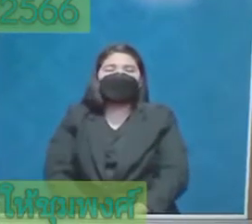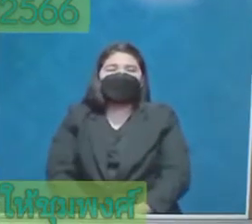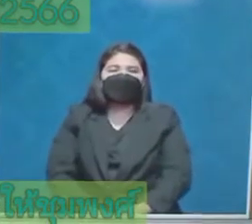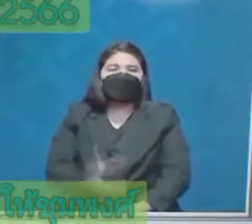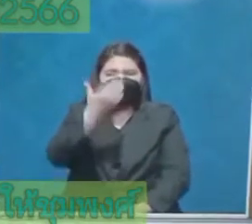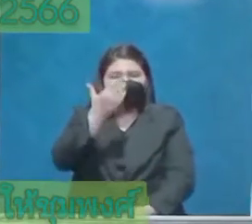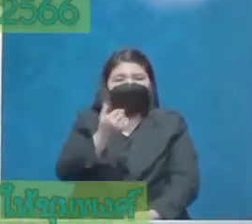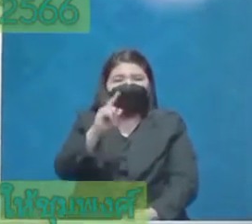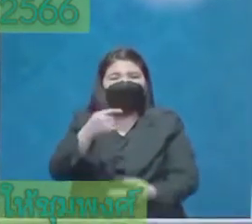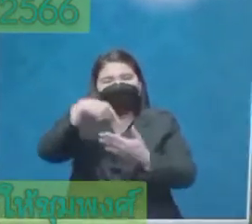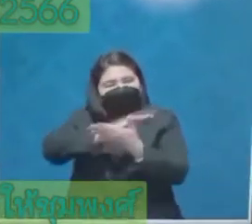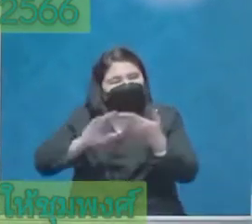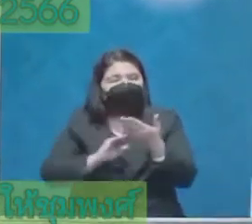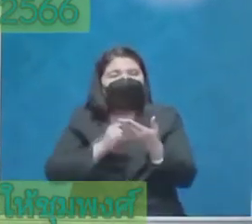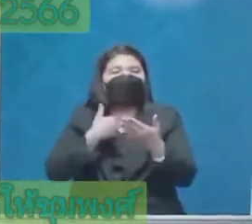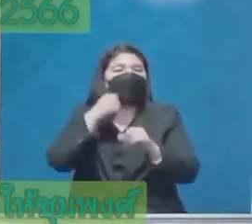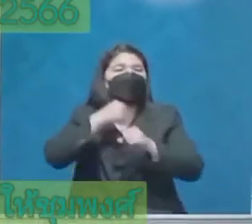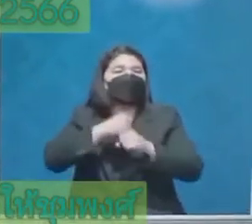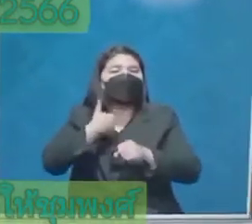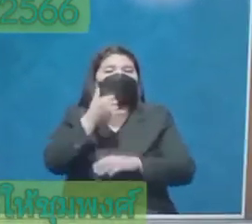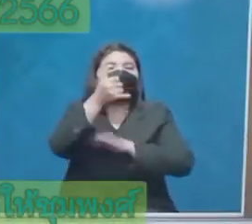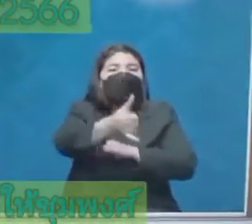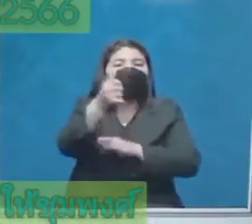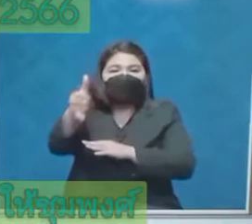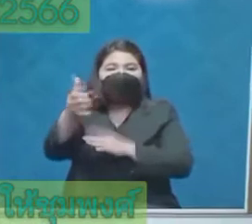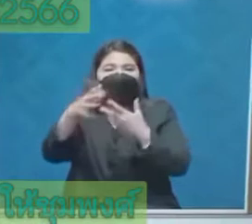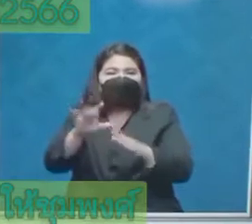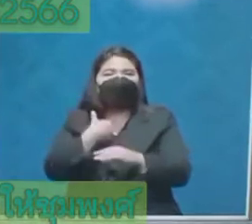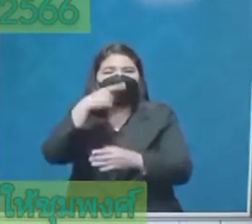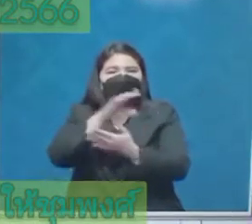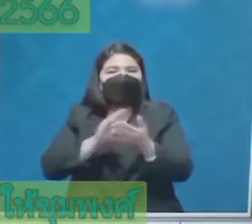กอย่างที่ทำที่ไทยทำมันเนี่ยนะผมไปที่ไหนได้รับคำชื่นชมอยู่หลายเรื่องด้วยกัน